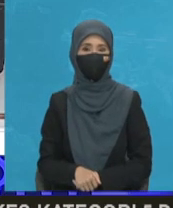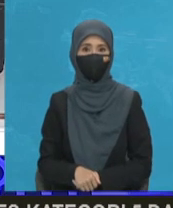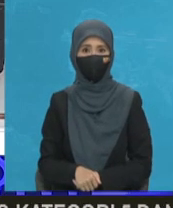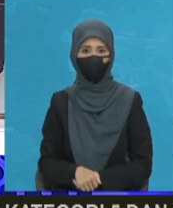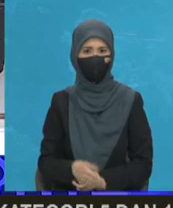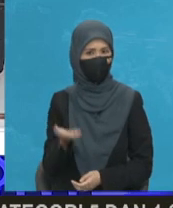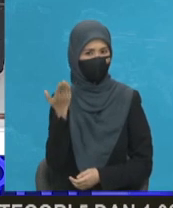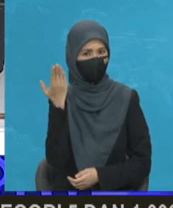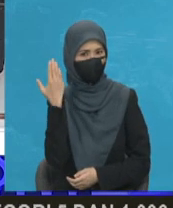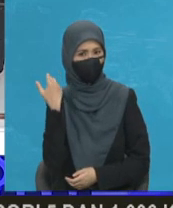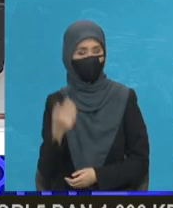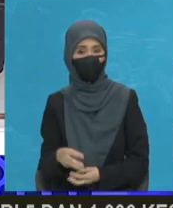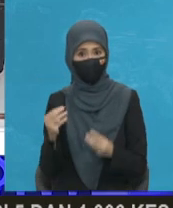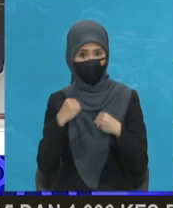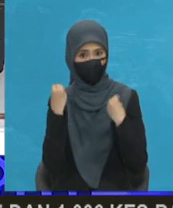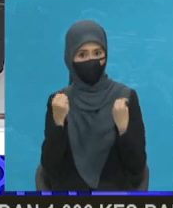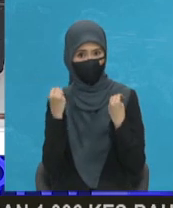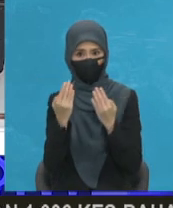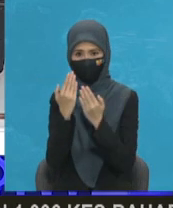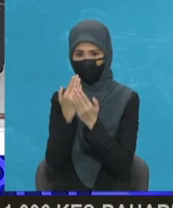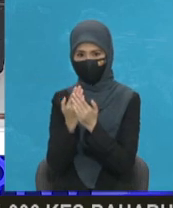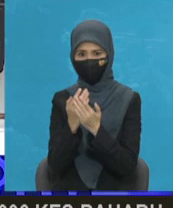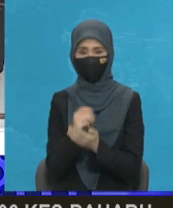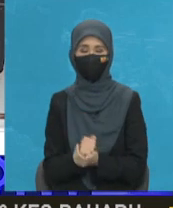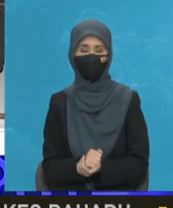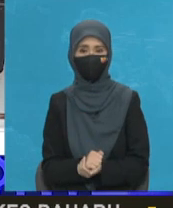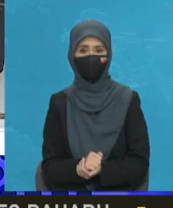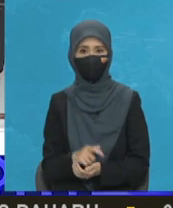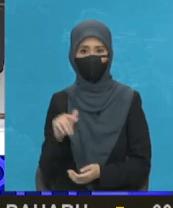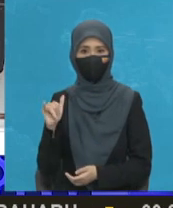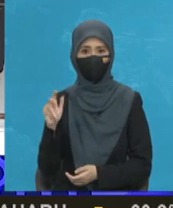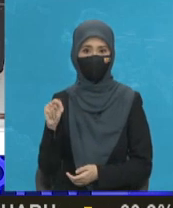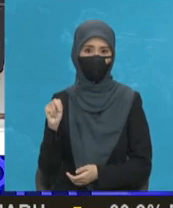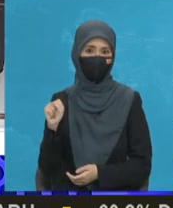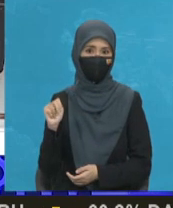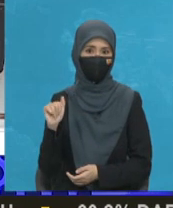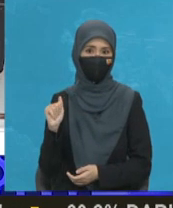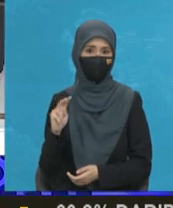semalam menguraikan majelis membaca surah yasin dan tahlil secara Maia